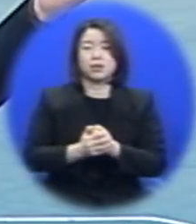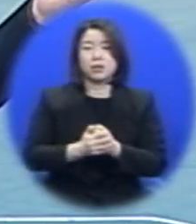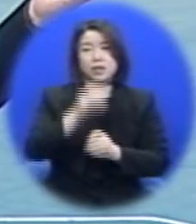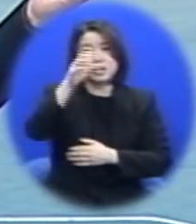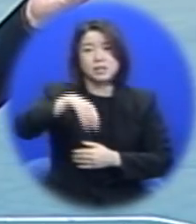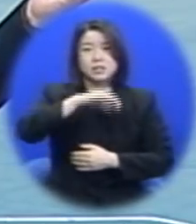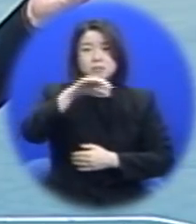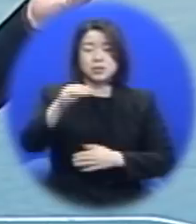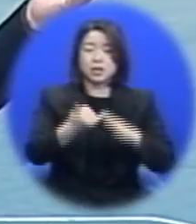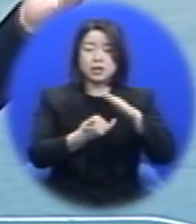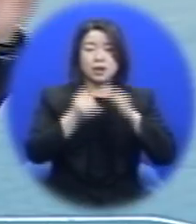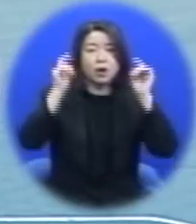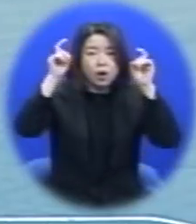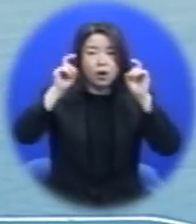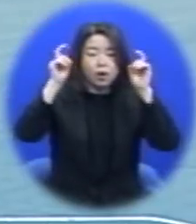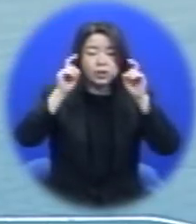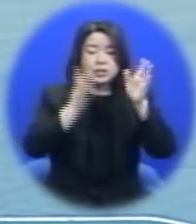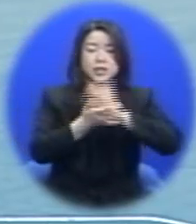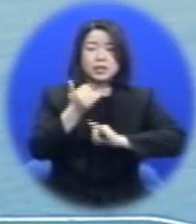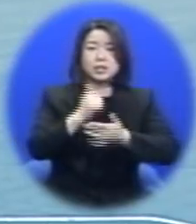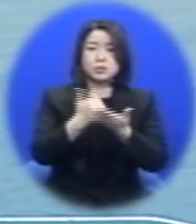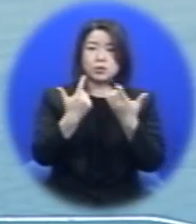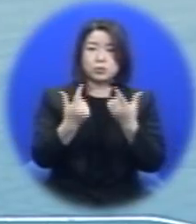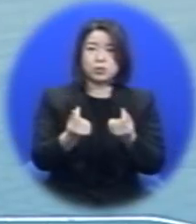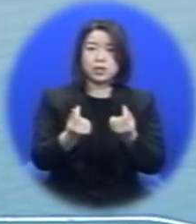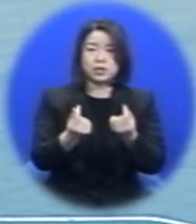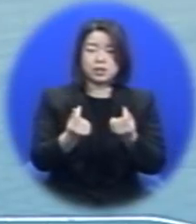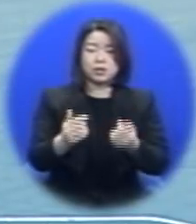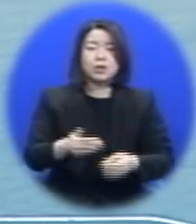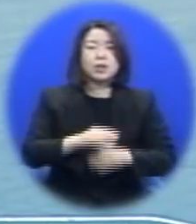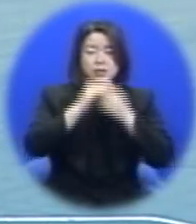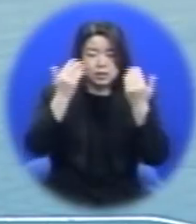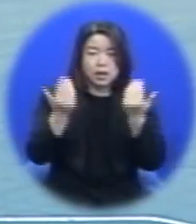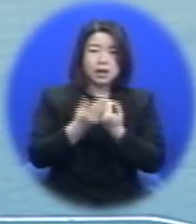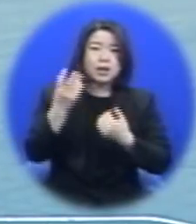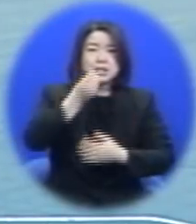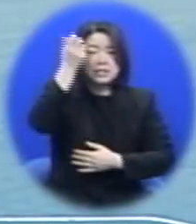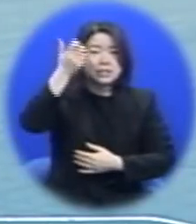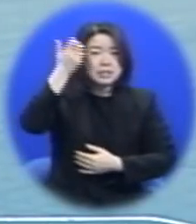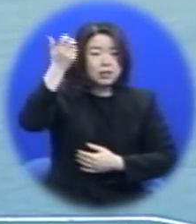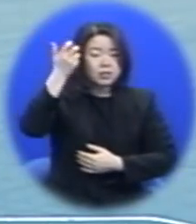어린 양 예수님이에요. 다 성령의 역사로 보는 것입니다.